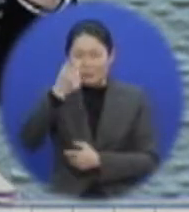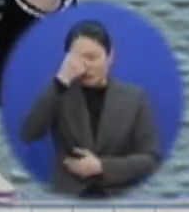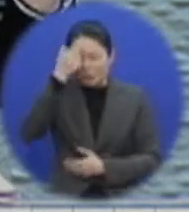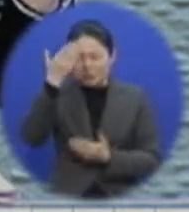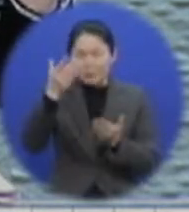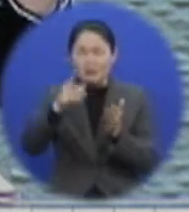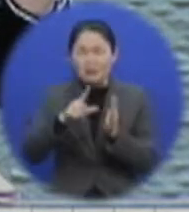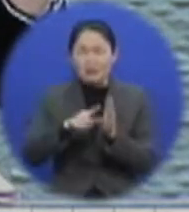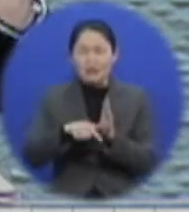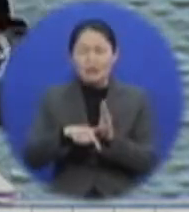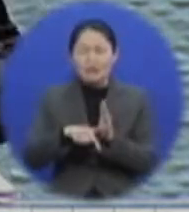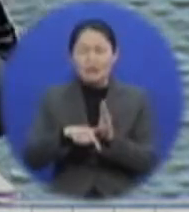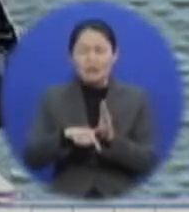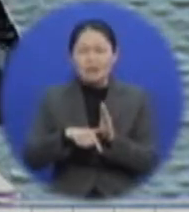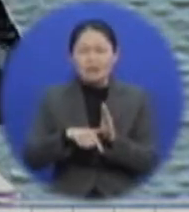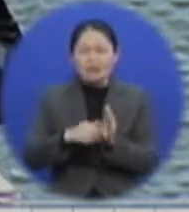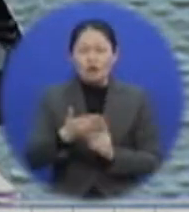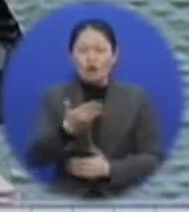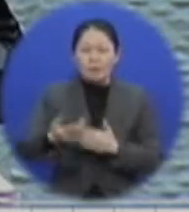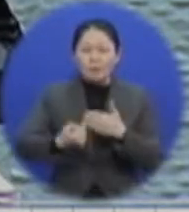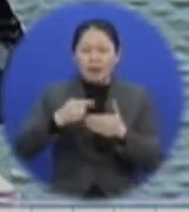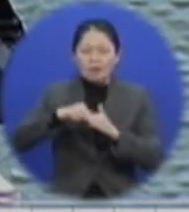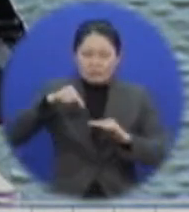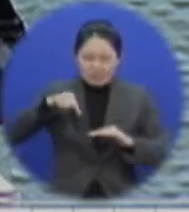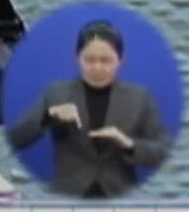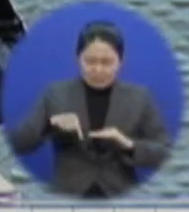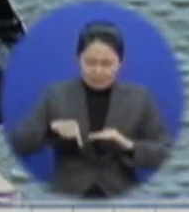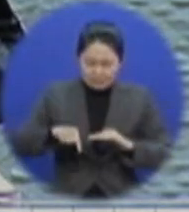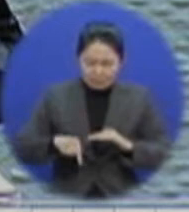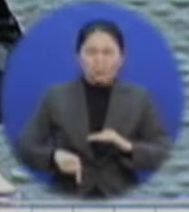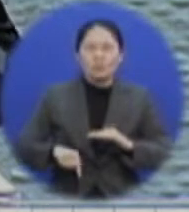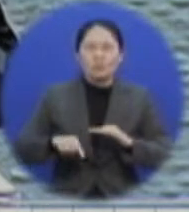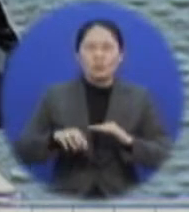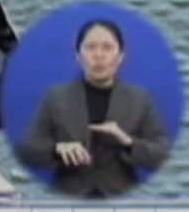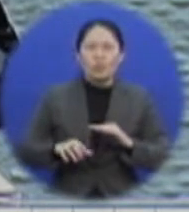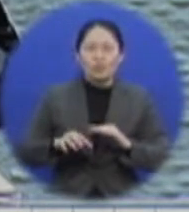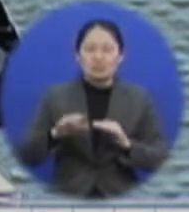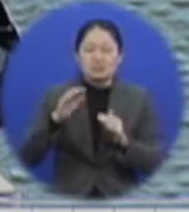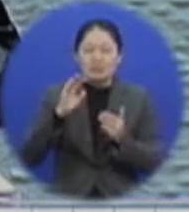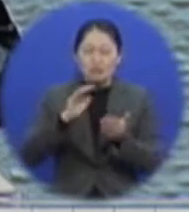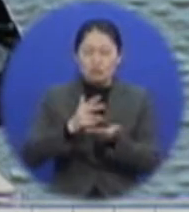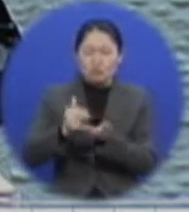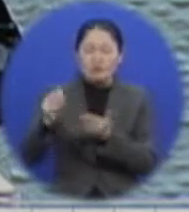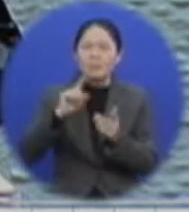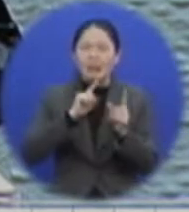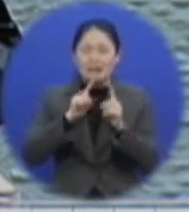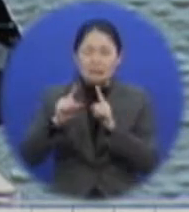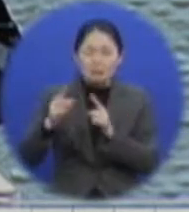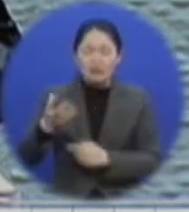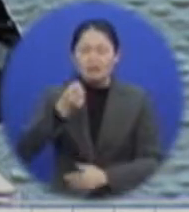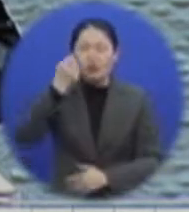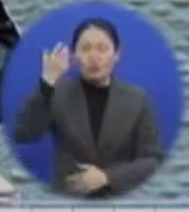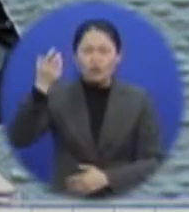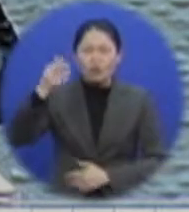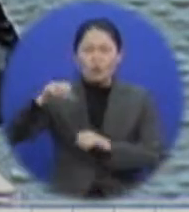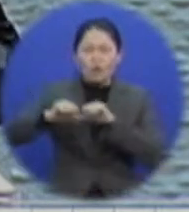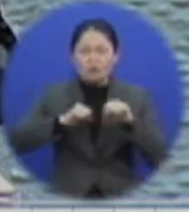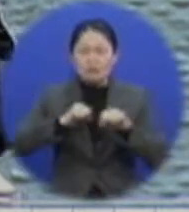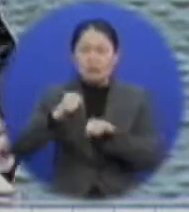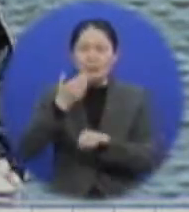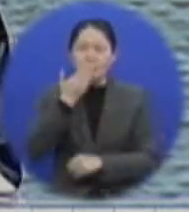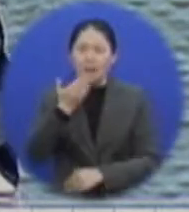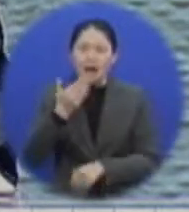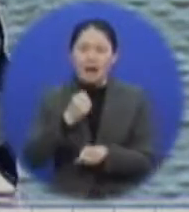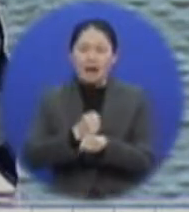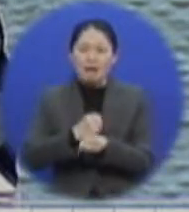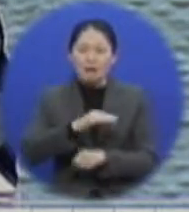터인데 여러분의 마음 깊숙 항구까지 주님의 말씀과 성령께서 역사 하시도록 여러분을